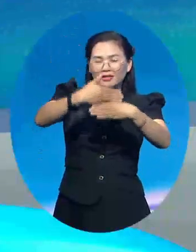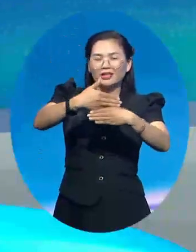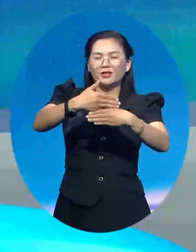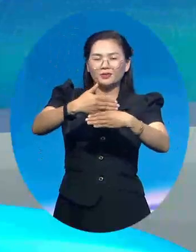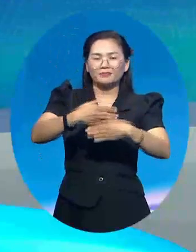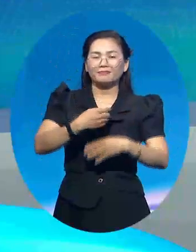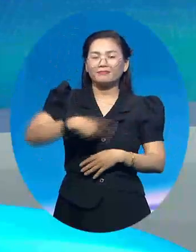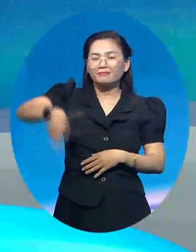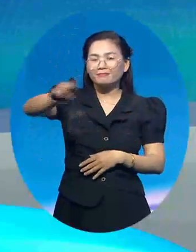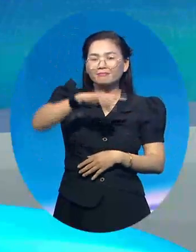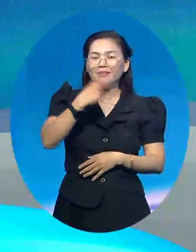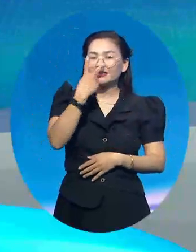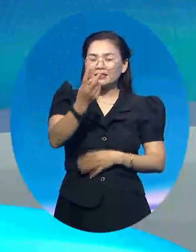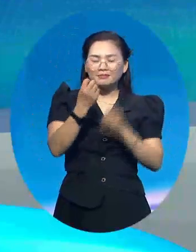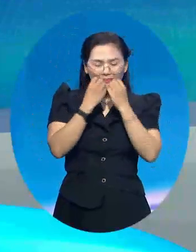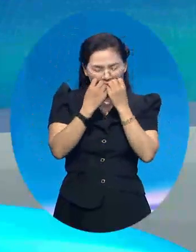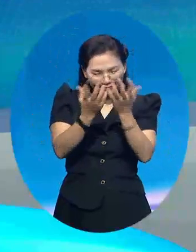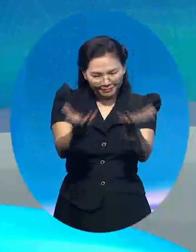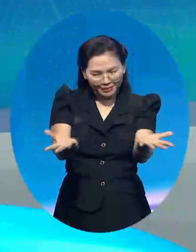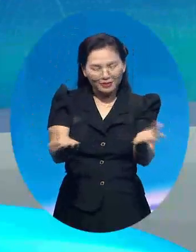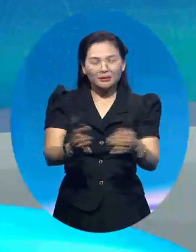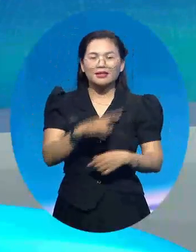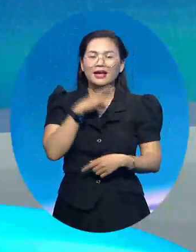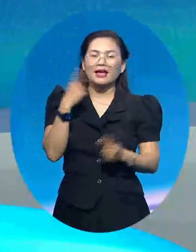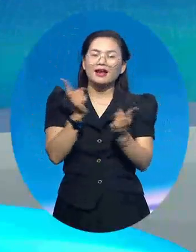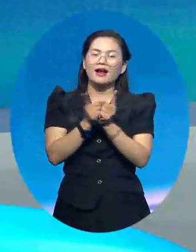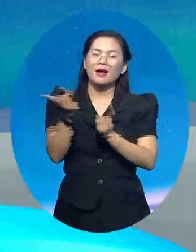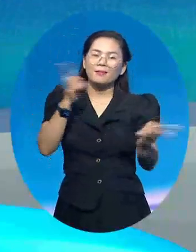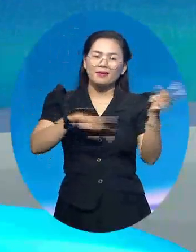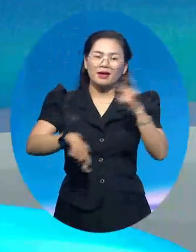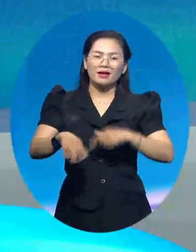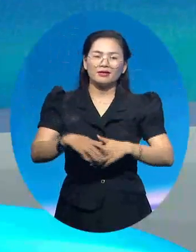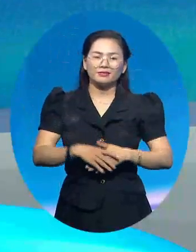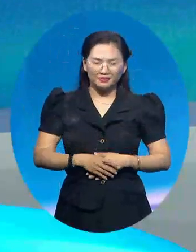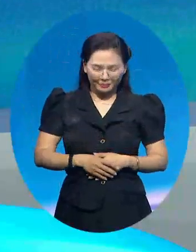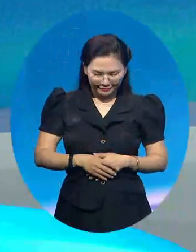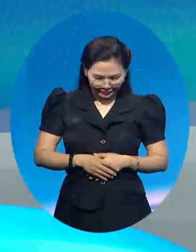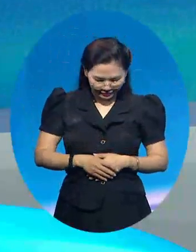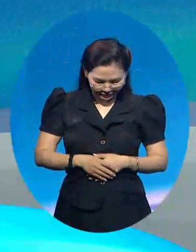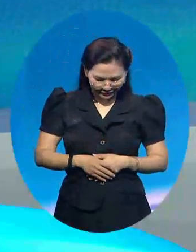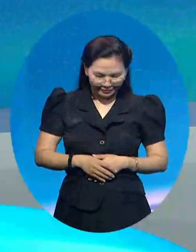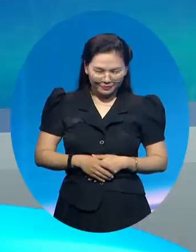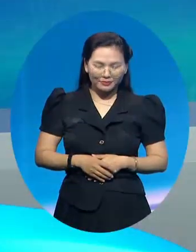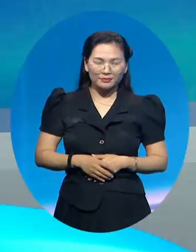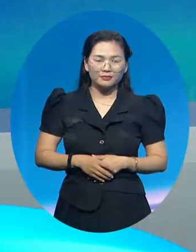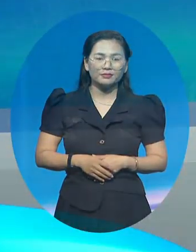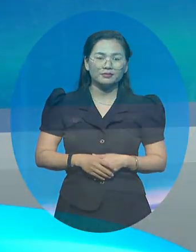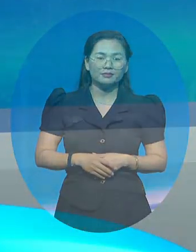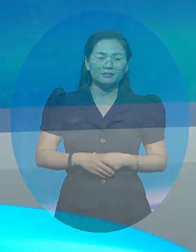Minh. Chân thành cảm ơn sự quan tâm theo dõi của quý vị. Hẹn gặp lại quý vị trong các bản tin tiếp theo. Kính chào tạm biệt.